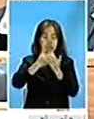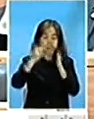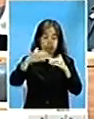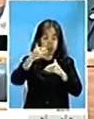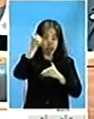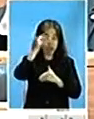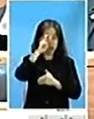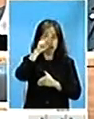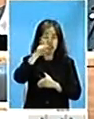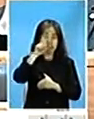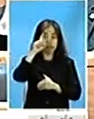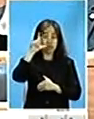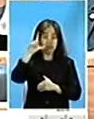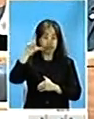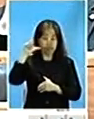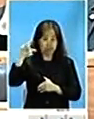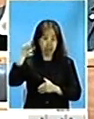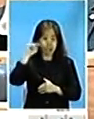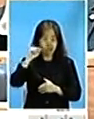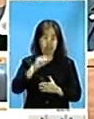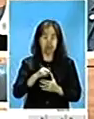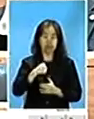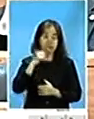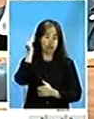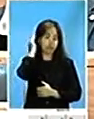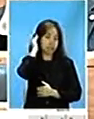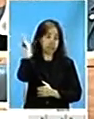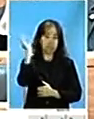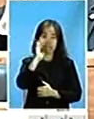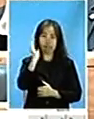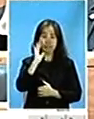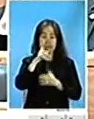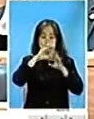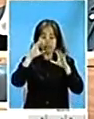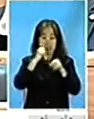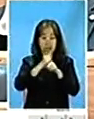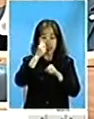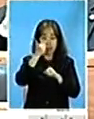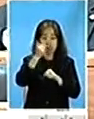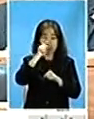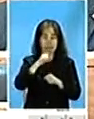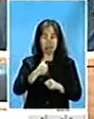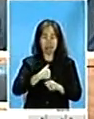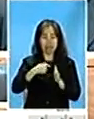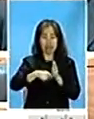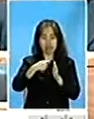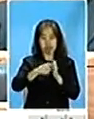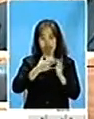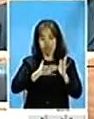2.1 ล้านล้านเนี่ยผมไม่เชื่อว่ารัฐบาลจะทำได้และผมจะแสดงเหตุผลให้